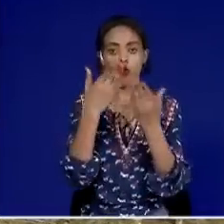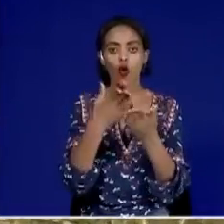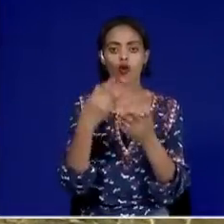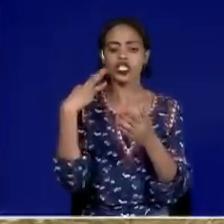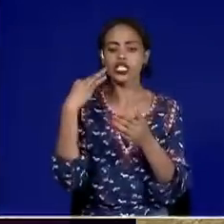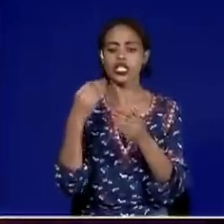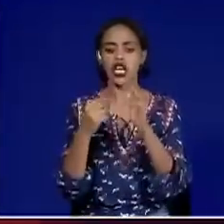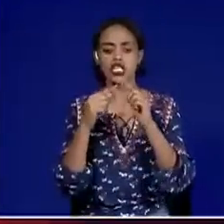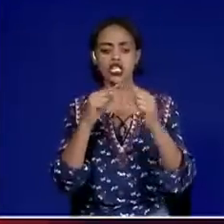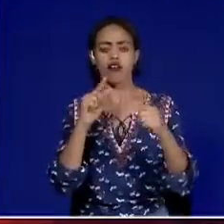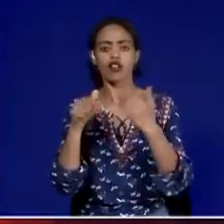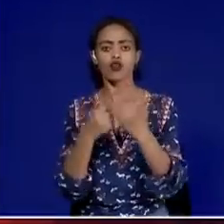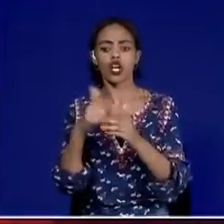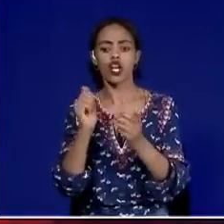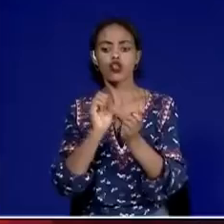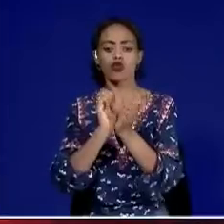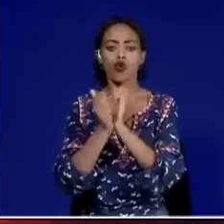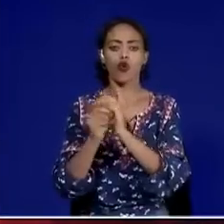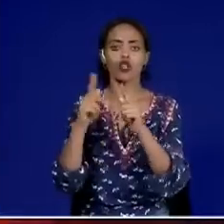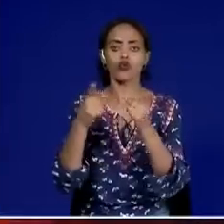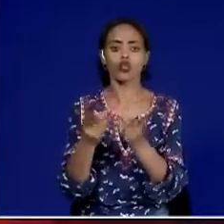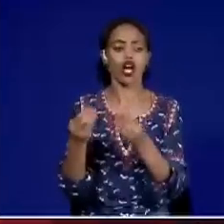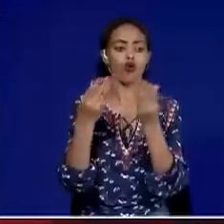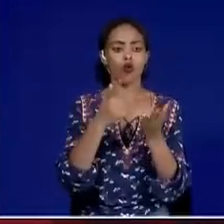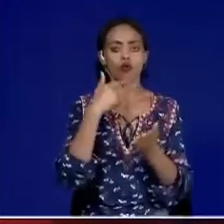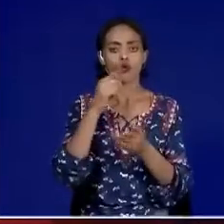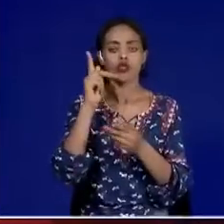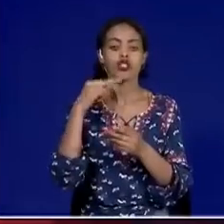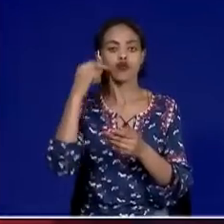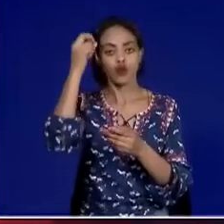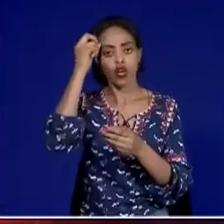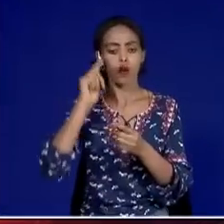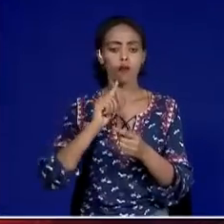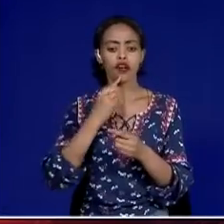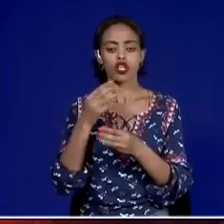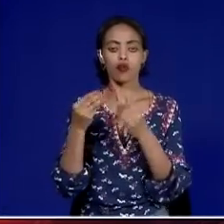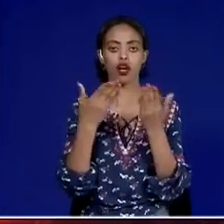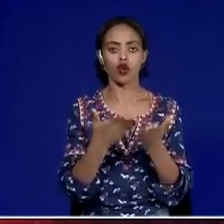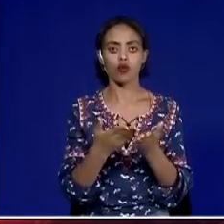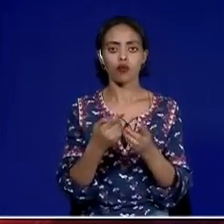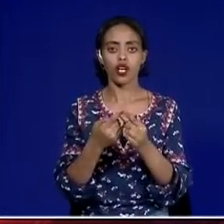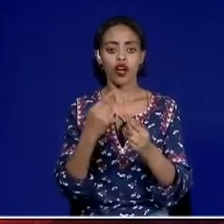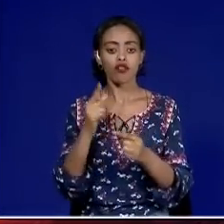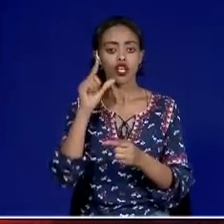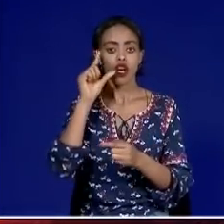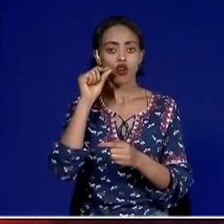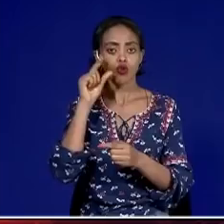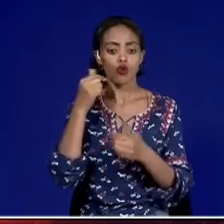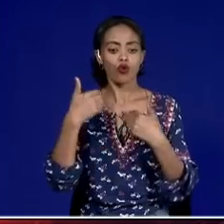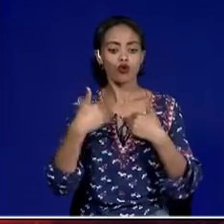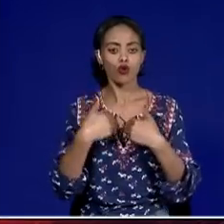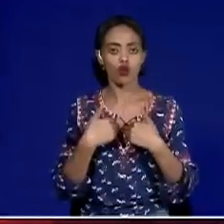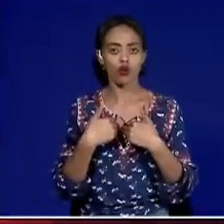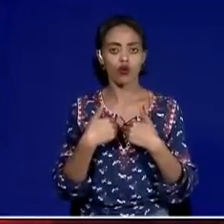آب مهانو کالی تلوات مریت کوه هم میگه با کبلو ندم سویانه تگرای مررتام اقربم. کافت نداره زلو